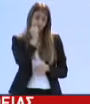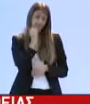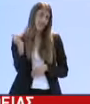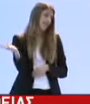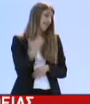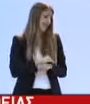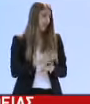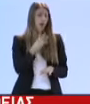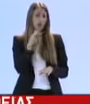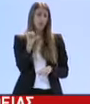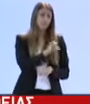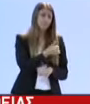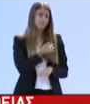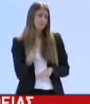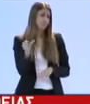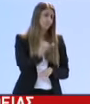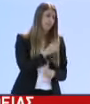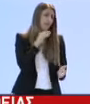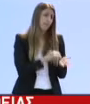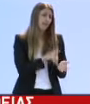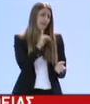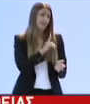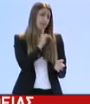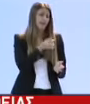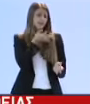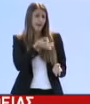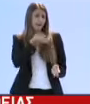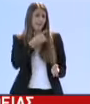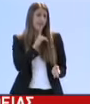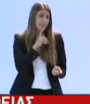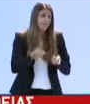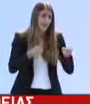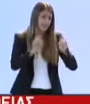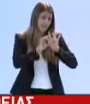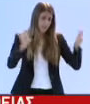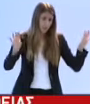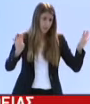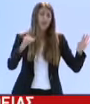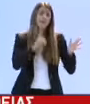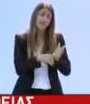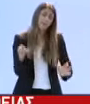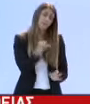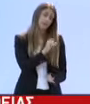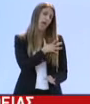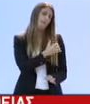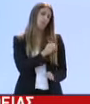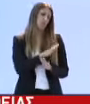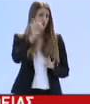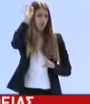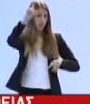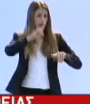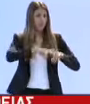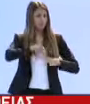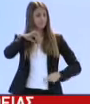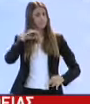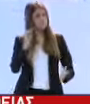τις παλινοδίες του τελευταίου διαστήματος, και να μπορέσει με αυτόν τον τρόπο να προωθήσει τη δική της εθνική